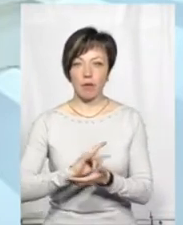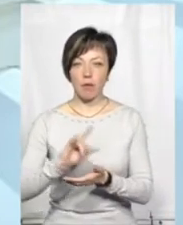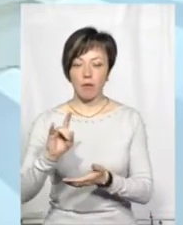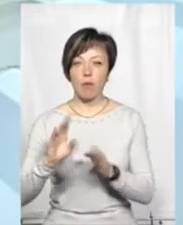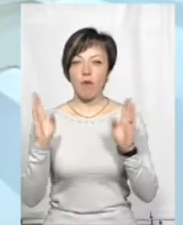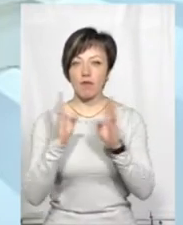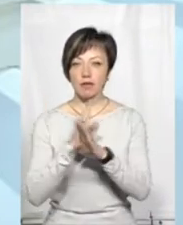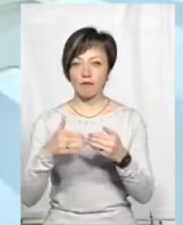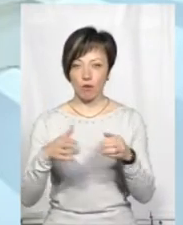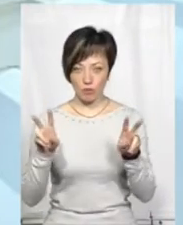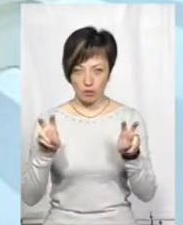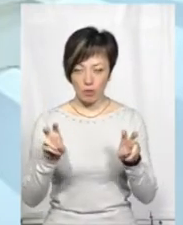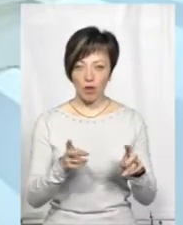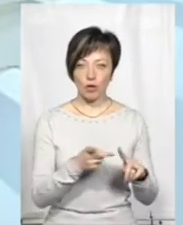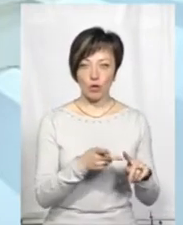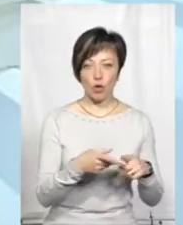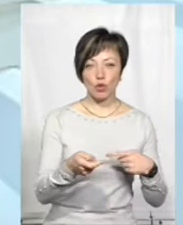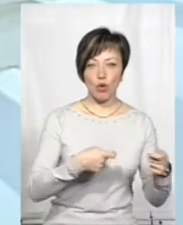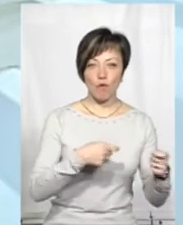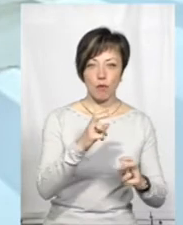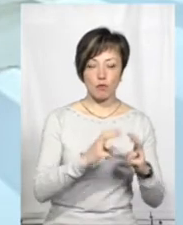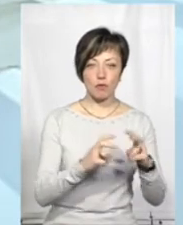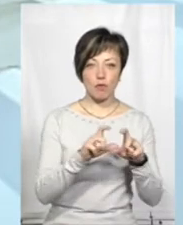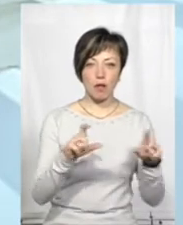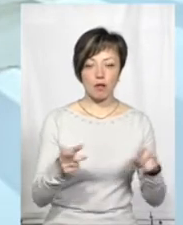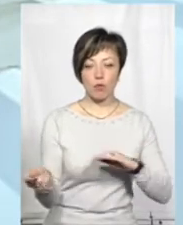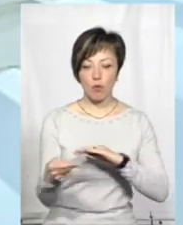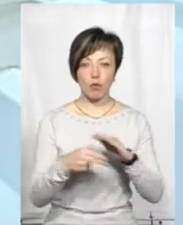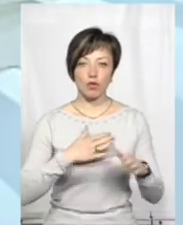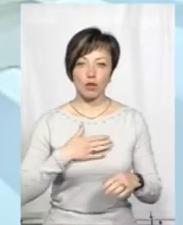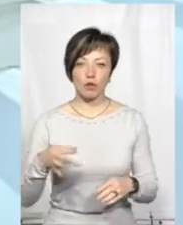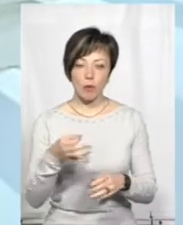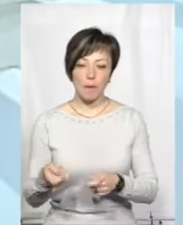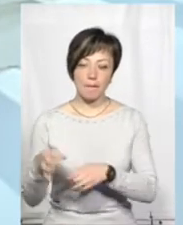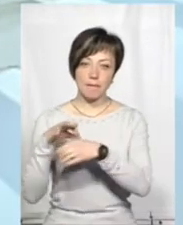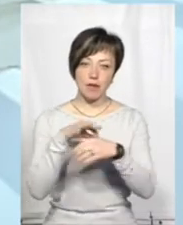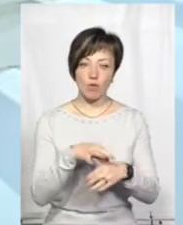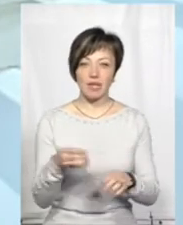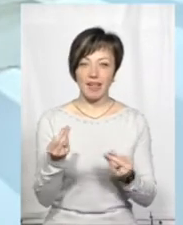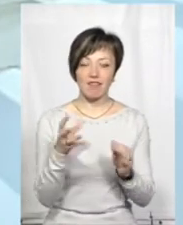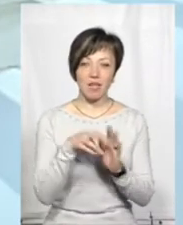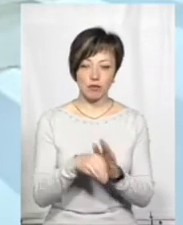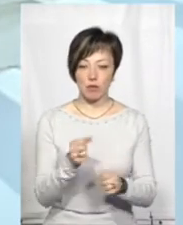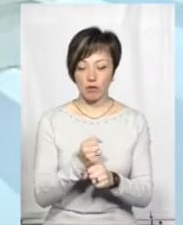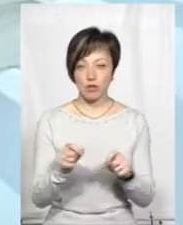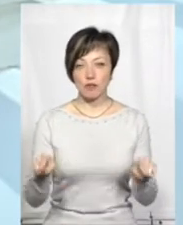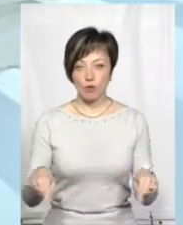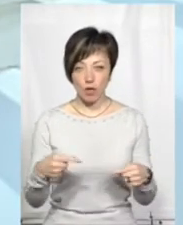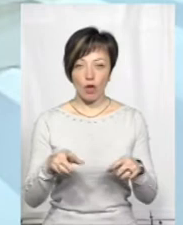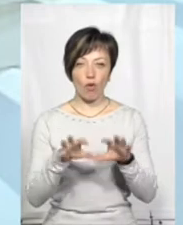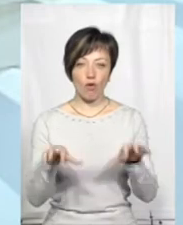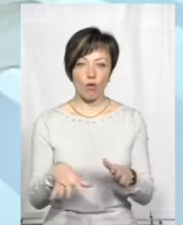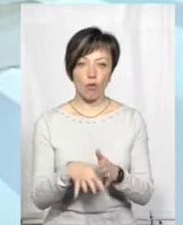ворота Хмельниччини», а з другої сторони – це торгово-промислова палата, яка пропагує нашу Хмельниччину, привозить інвесторів, працює. Ми створили,